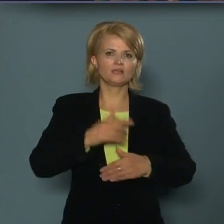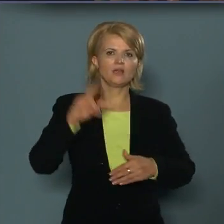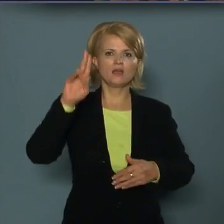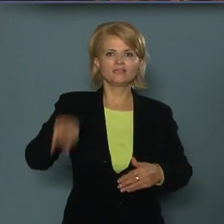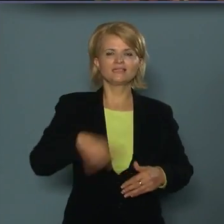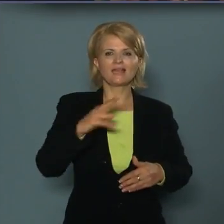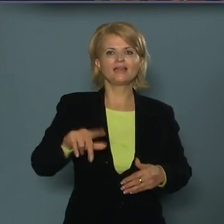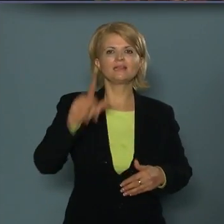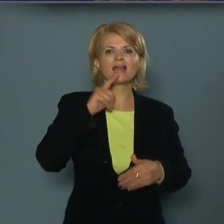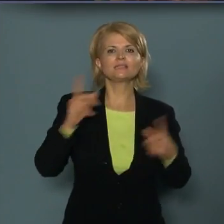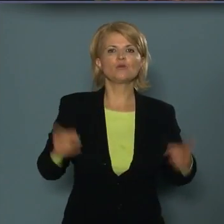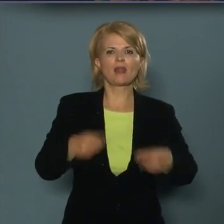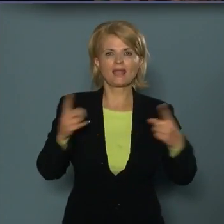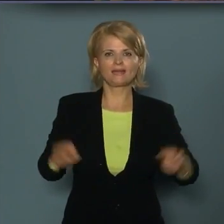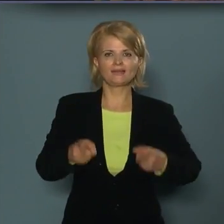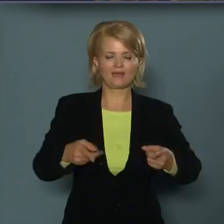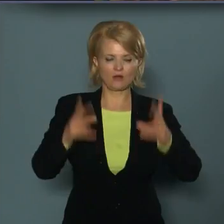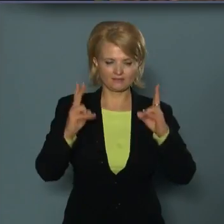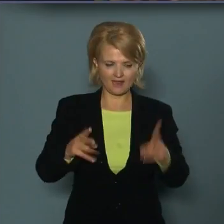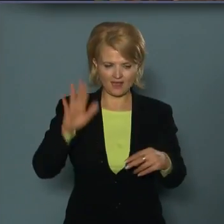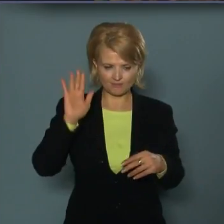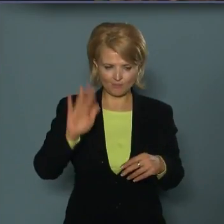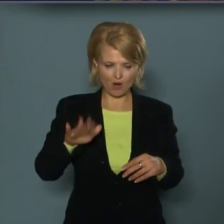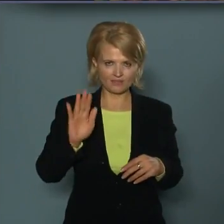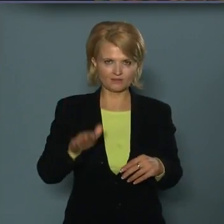László legendákat kell majd